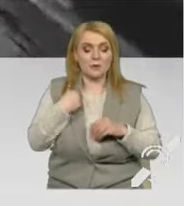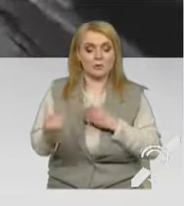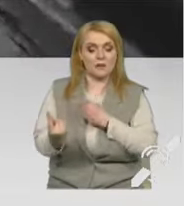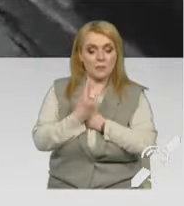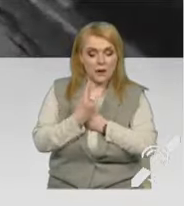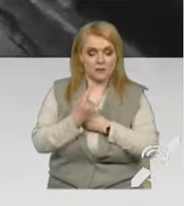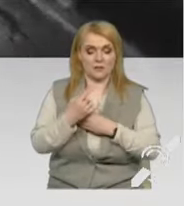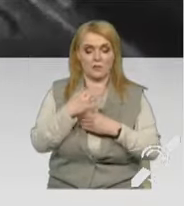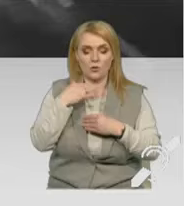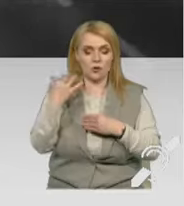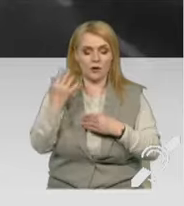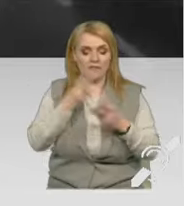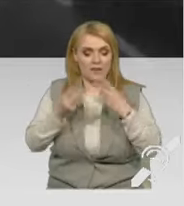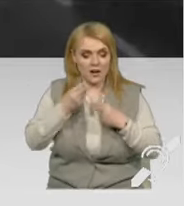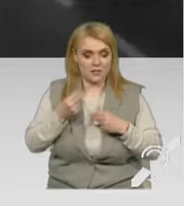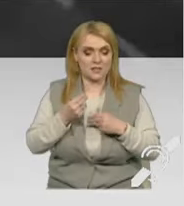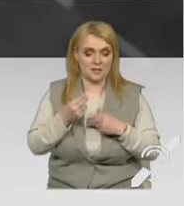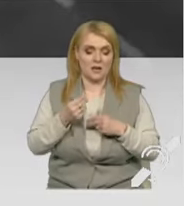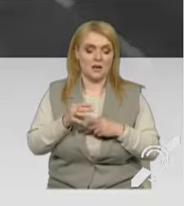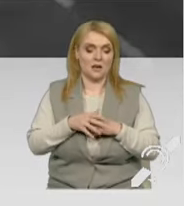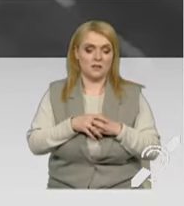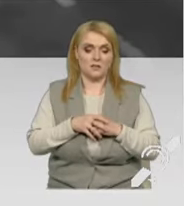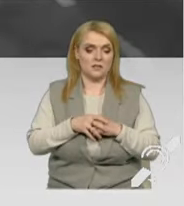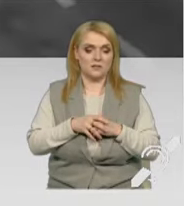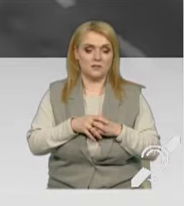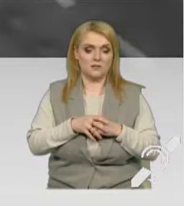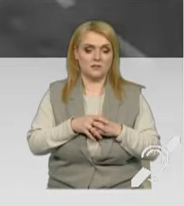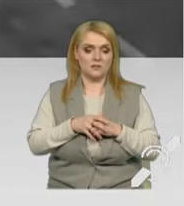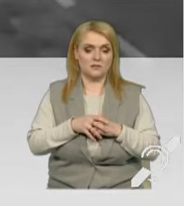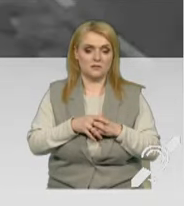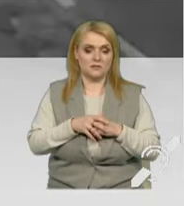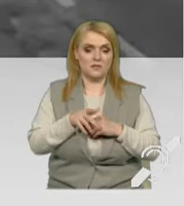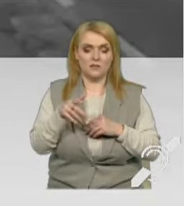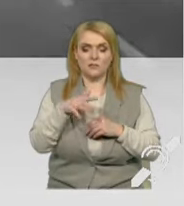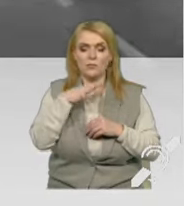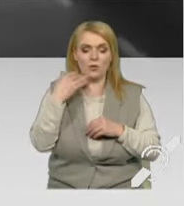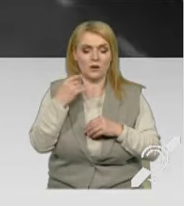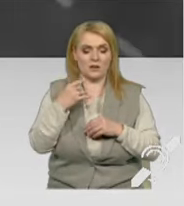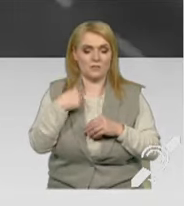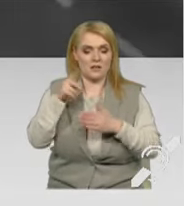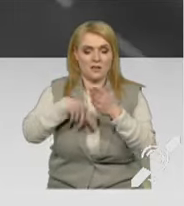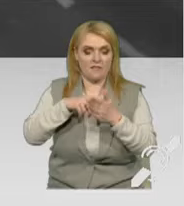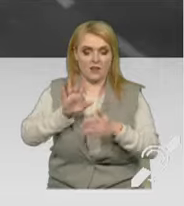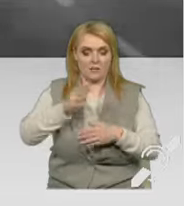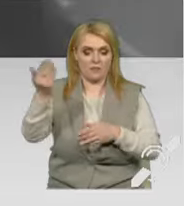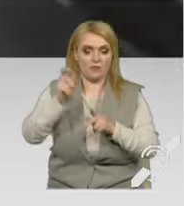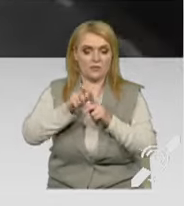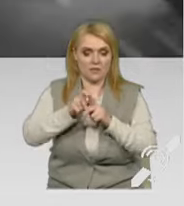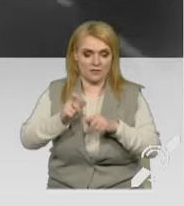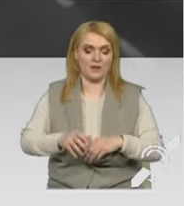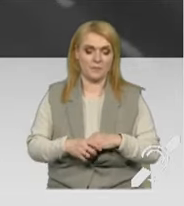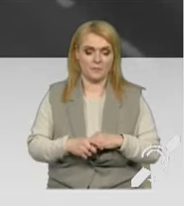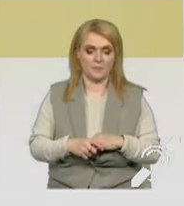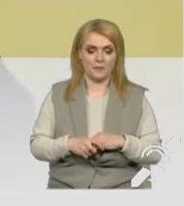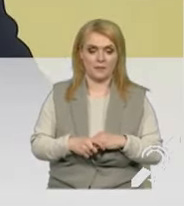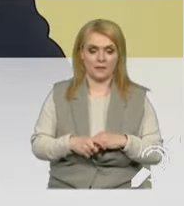speciale de investigație și cu declarații altor martori la declarația lui că a coborât de mașină dar noi adică organ de mărire penală avem suspiciunea că nu a coborât de mașină dar a fost o deplasare